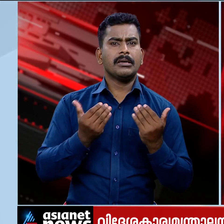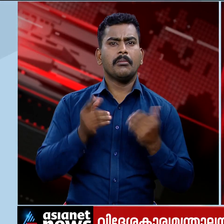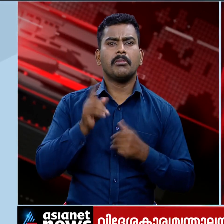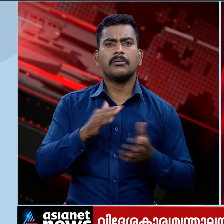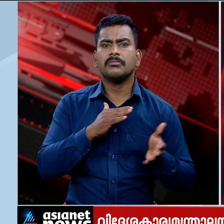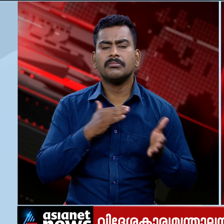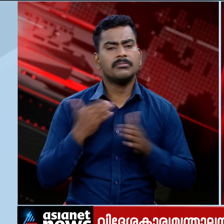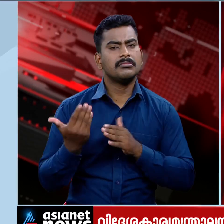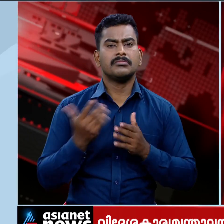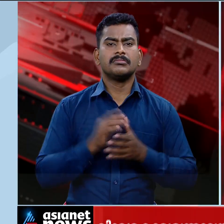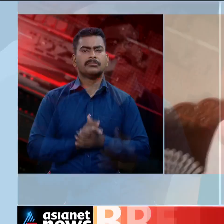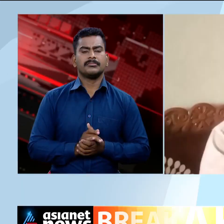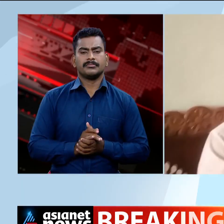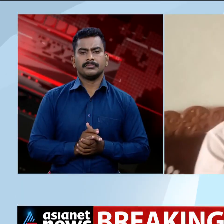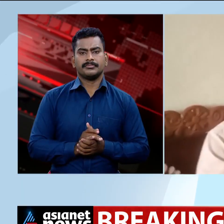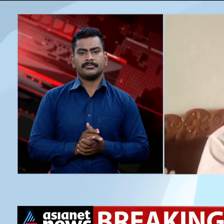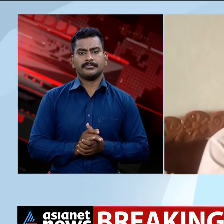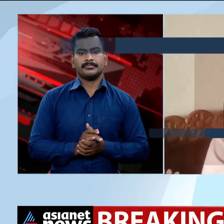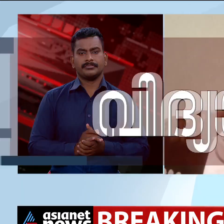അദ്ദേഹം പറയുന്നു.